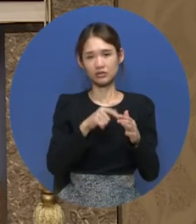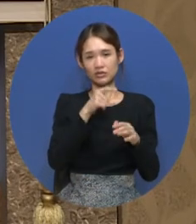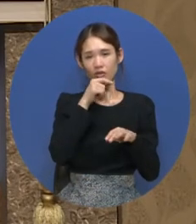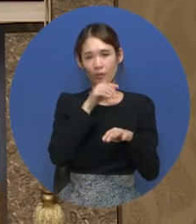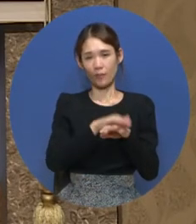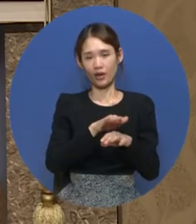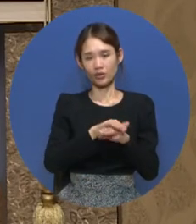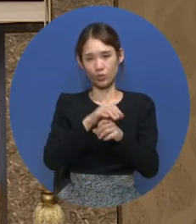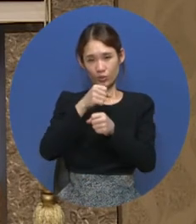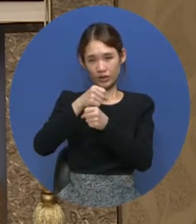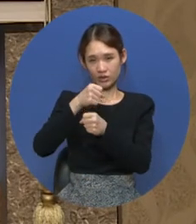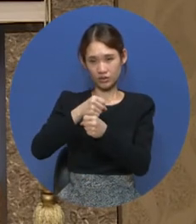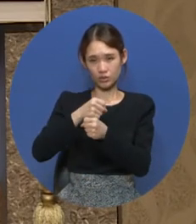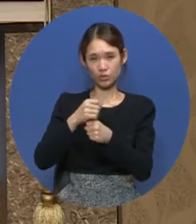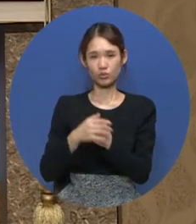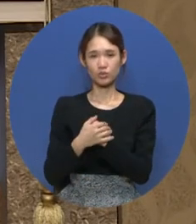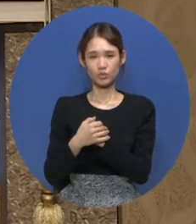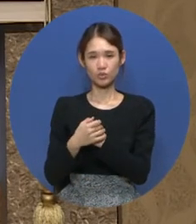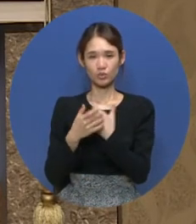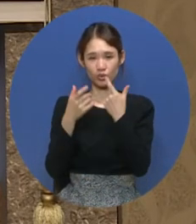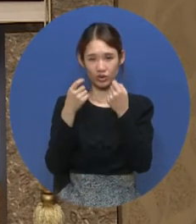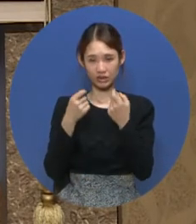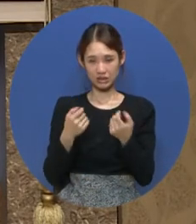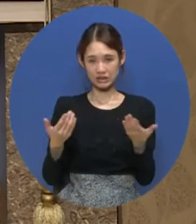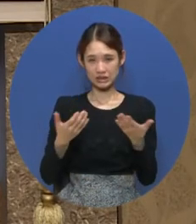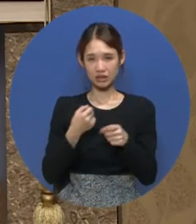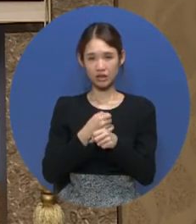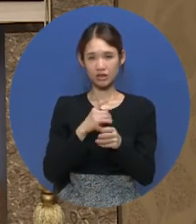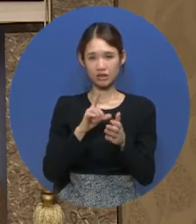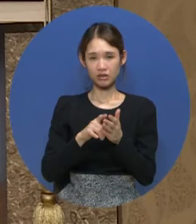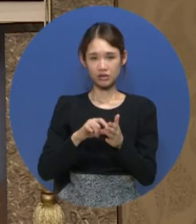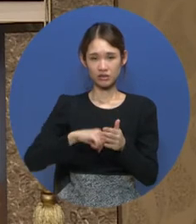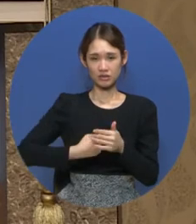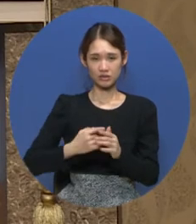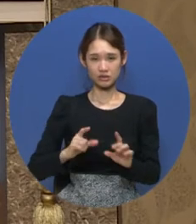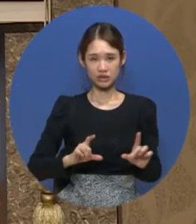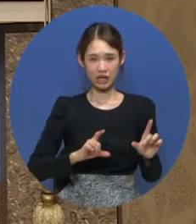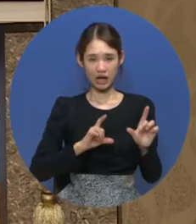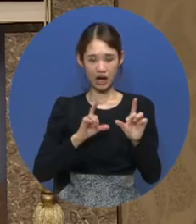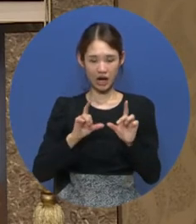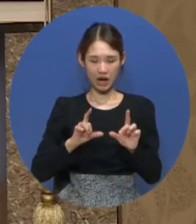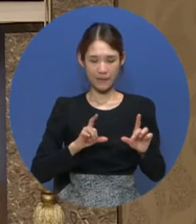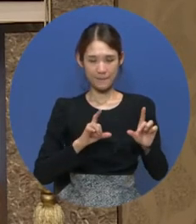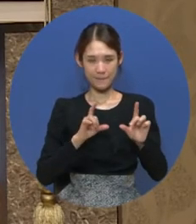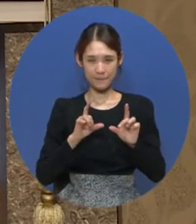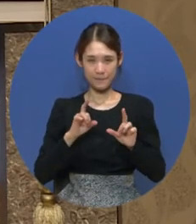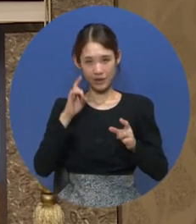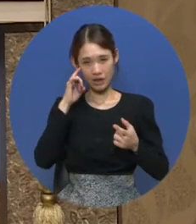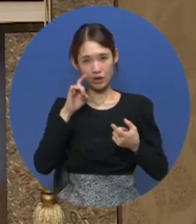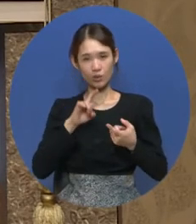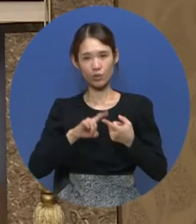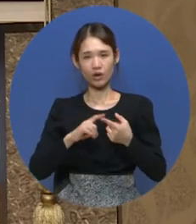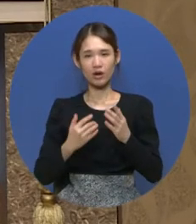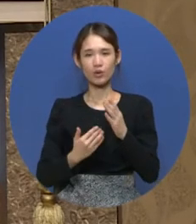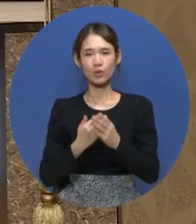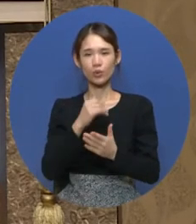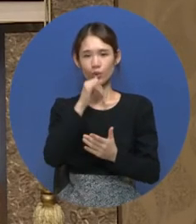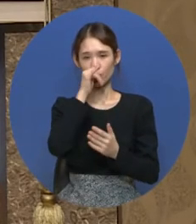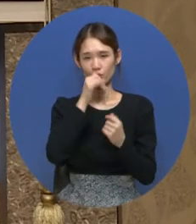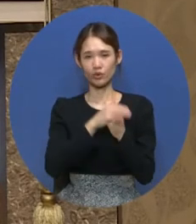가꾸고 그러한 으 일을 할 때 자기가 어 삶에 대한 욕구도 생기고